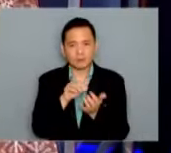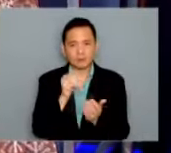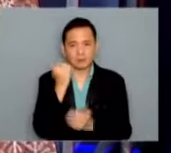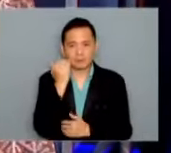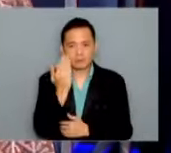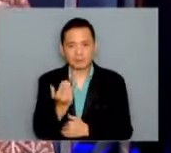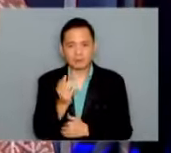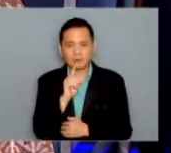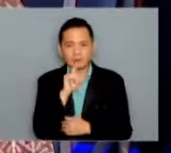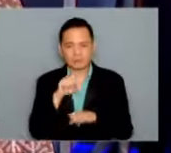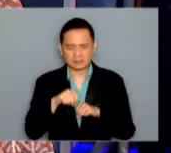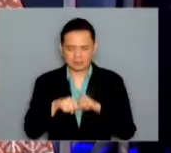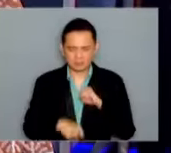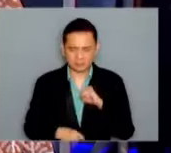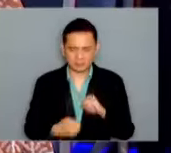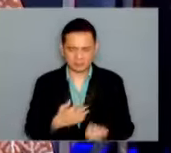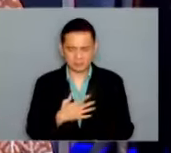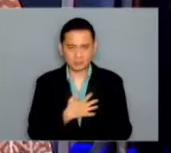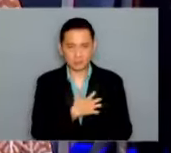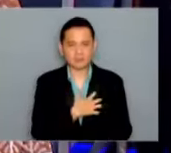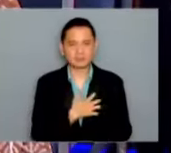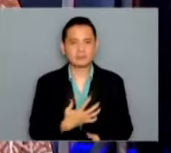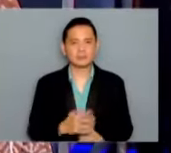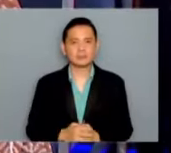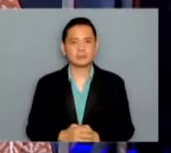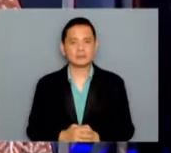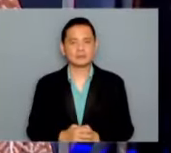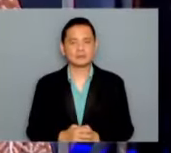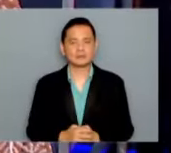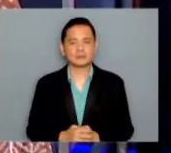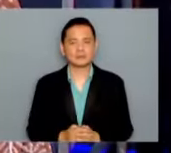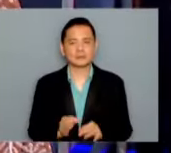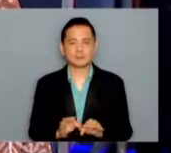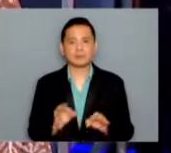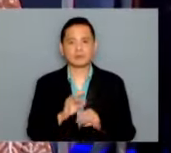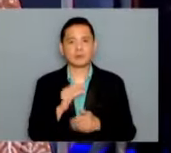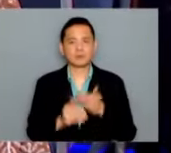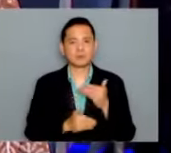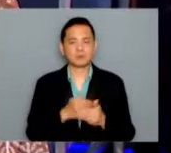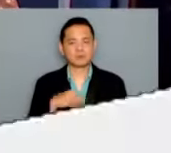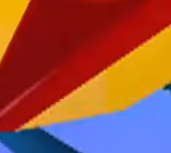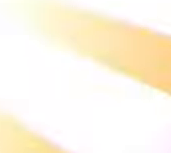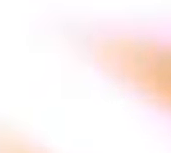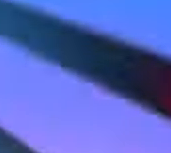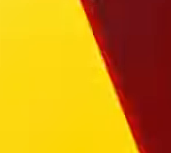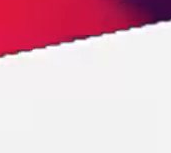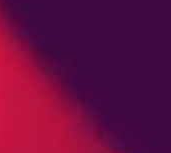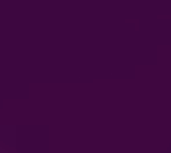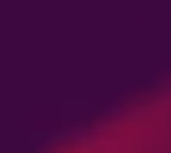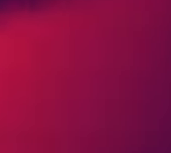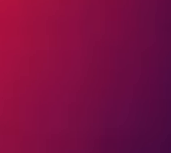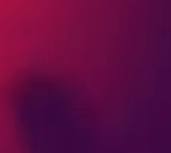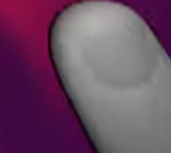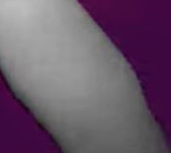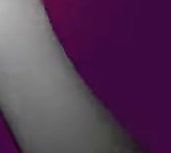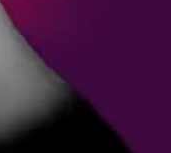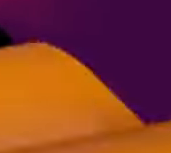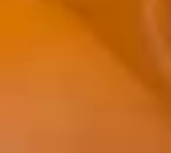tila wala silang karamay sa pagdadalamhati. Ito ang aming payong kapatid.